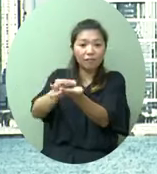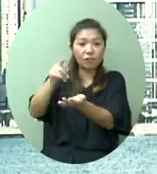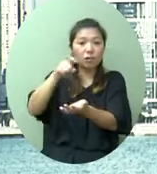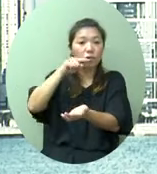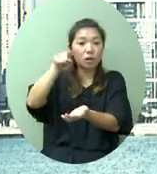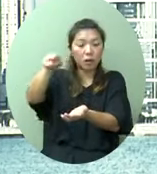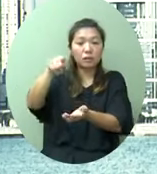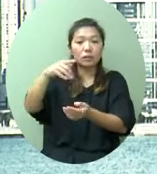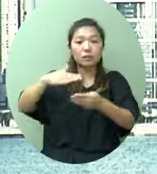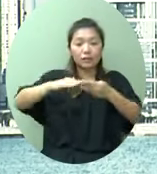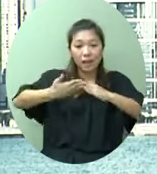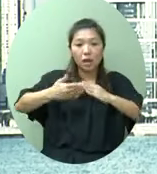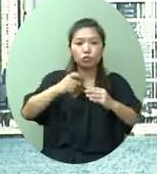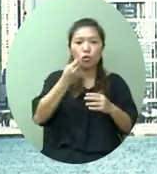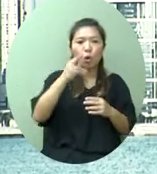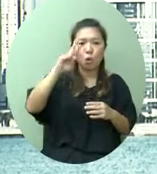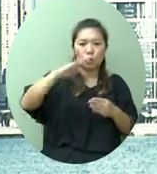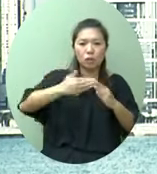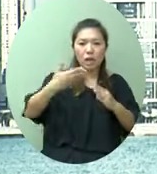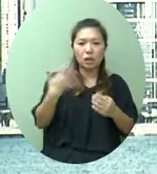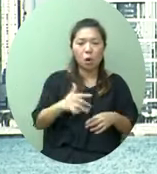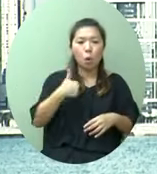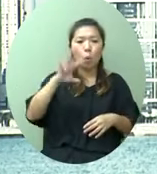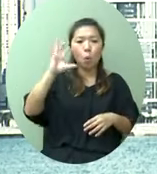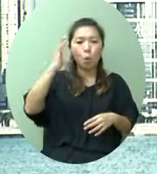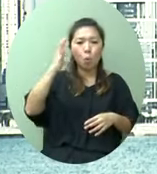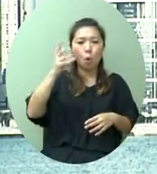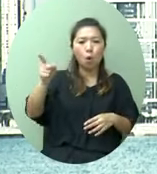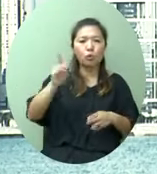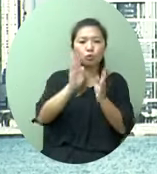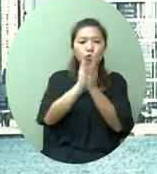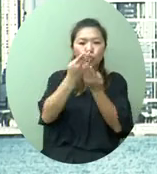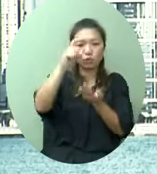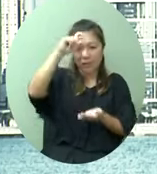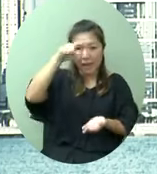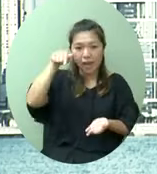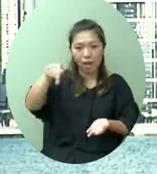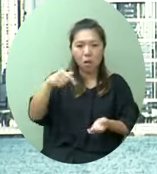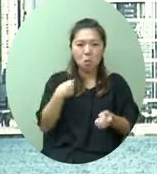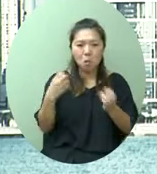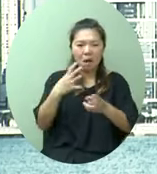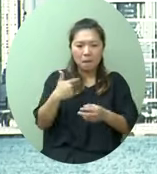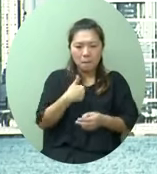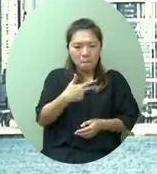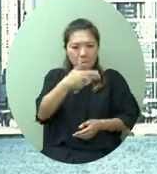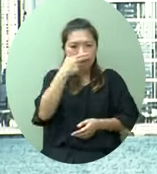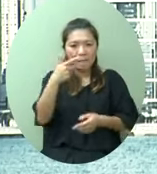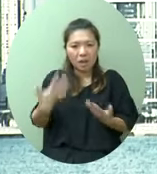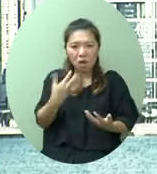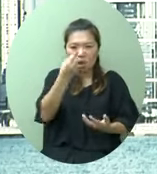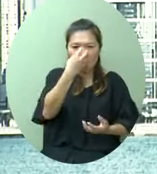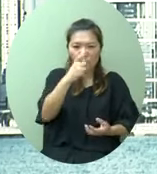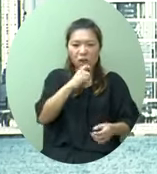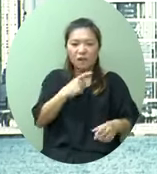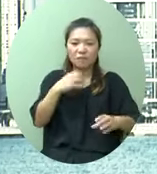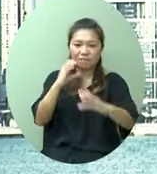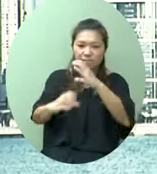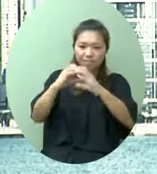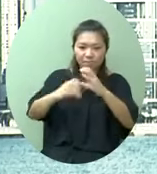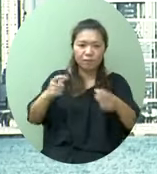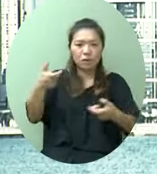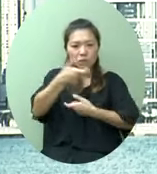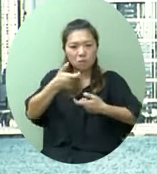啲綠債嘅嚇。咁呢個我同阿黃偉忠書記講咧，都係對我哋嘅金融發展、互聯互通咧係一大嘅裨益。咁